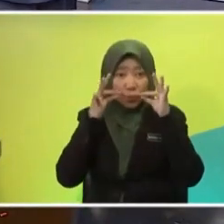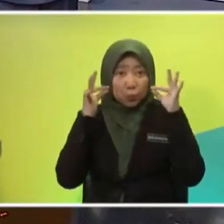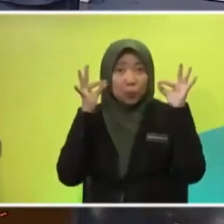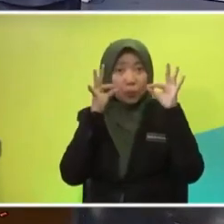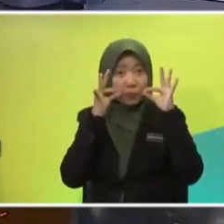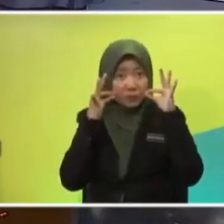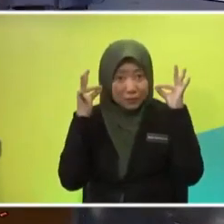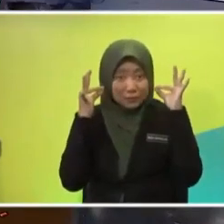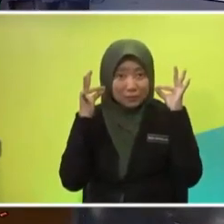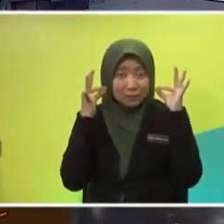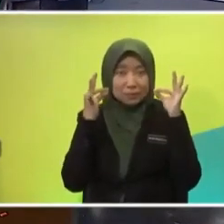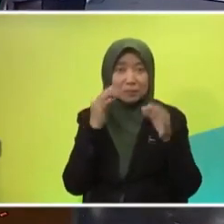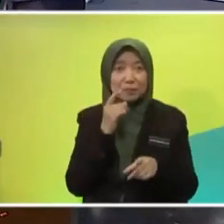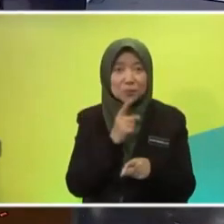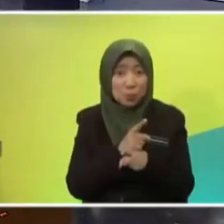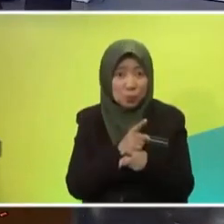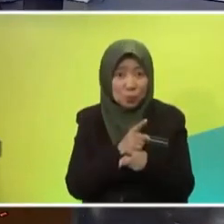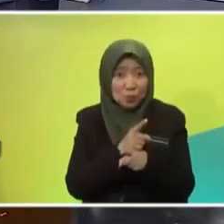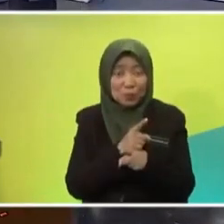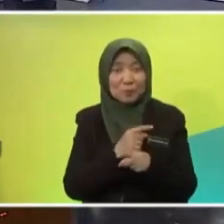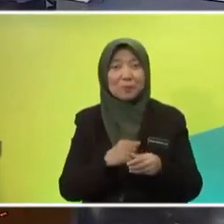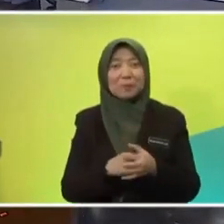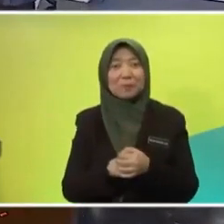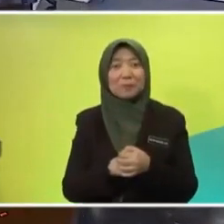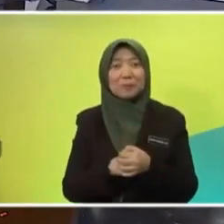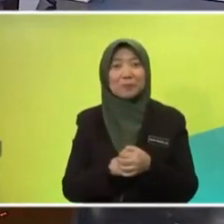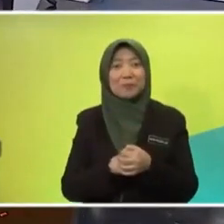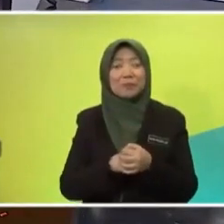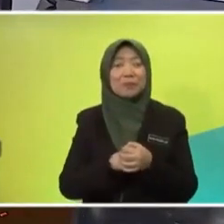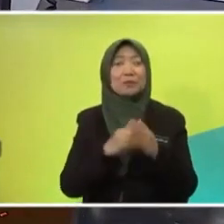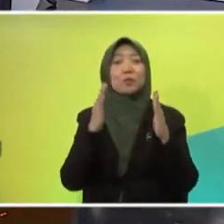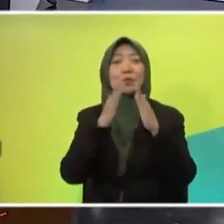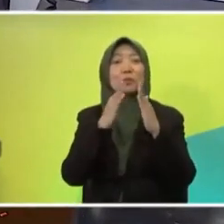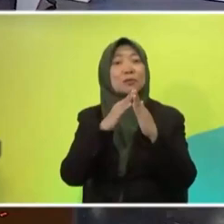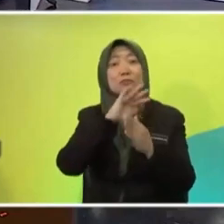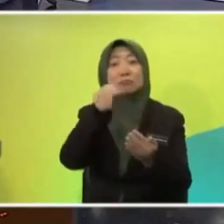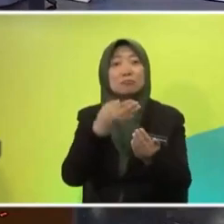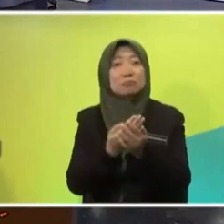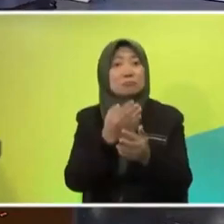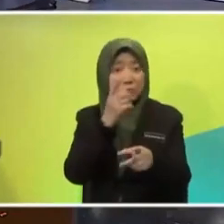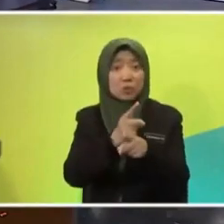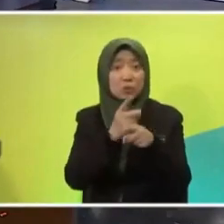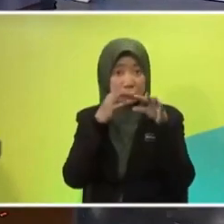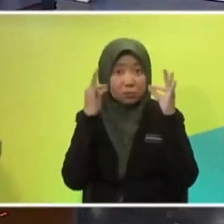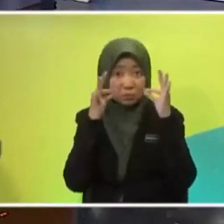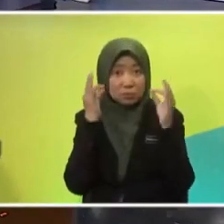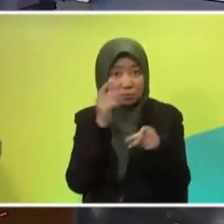kucing. Betul ke Cikgu Ana? Okey, kita tanya penonton kita di rumah, penonton cilik kita. Betul tak